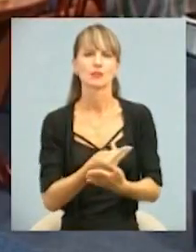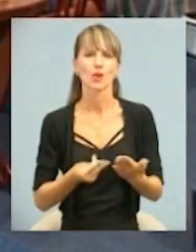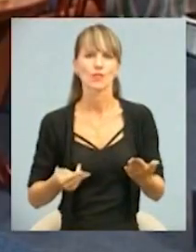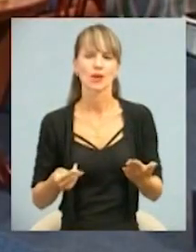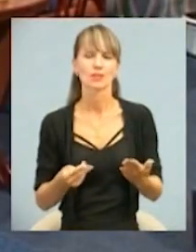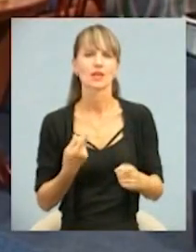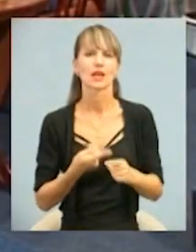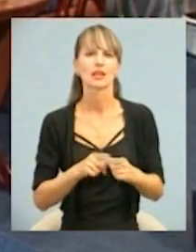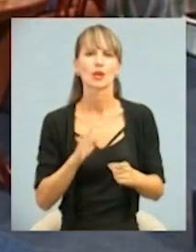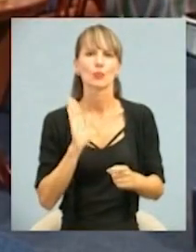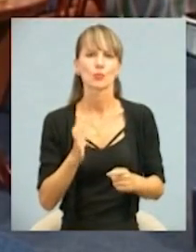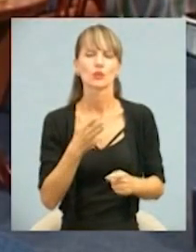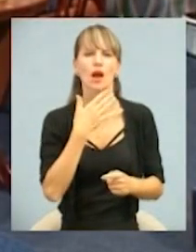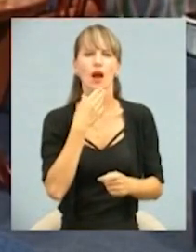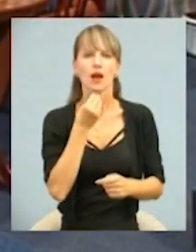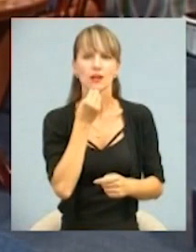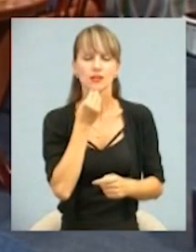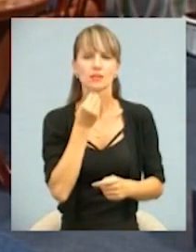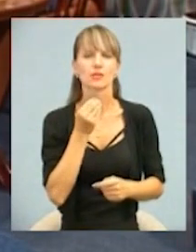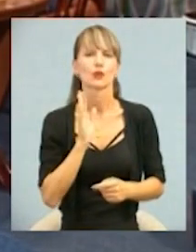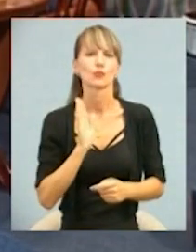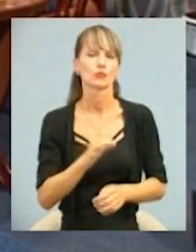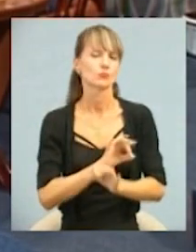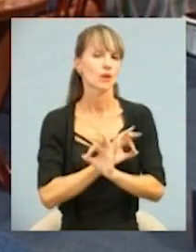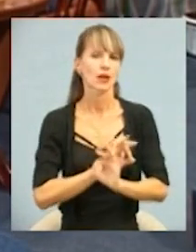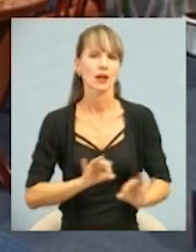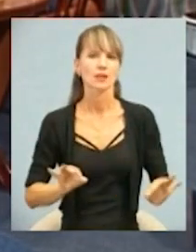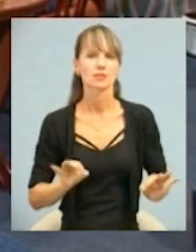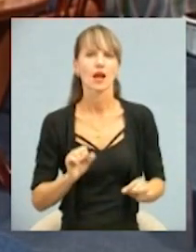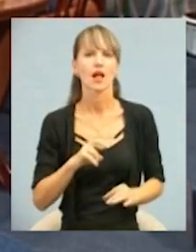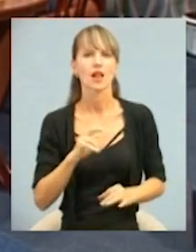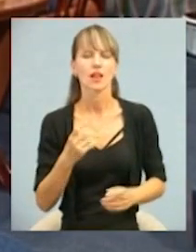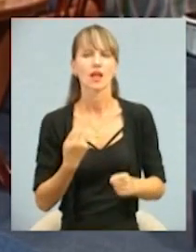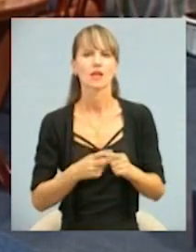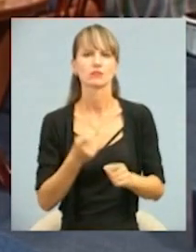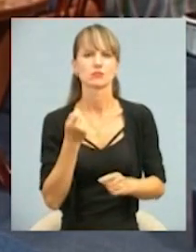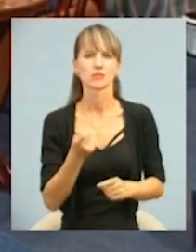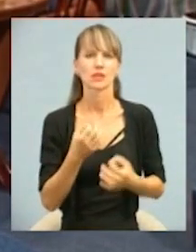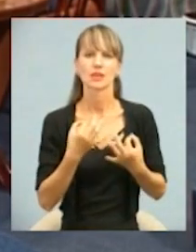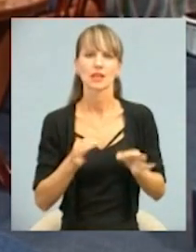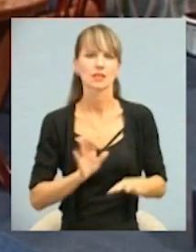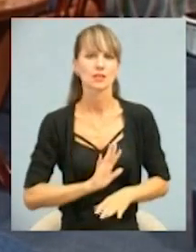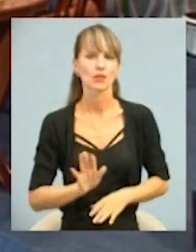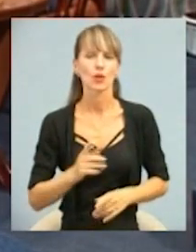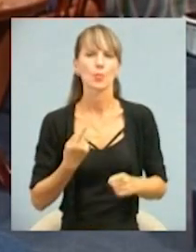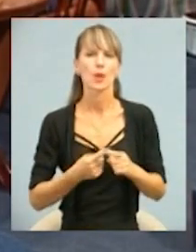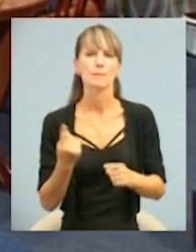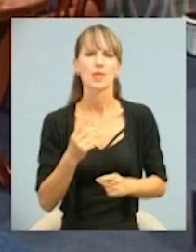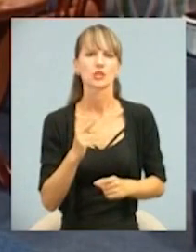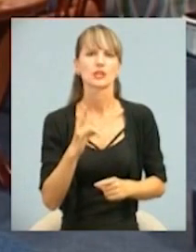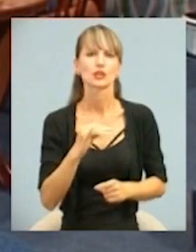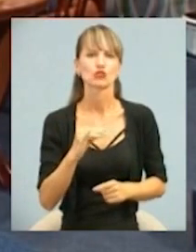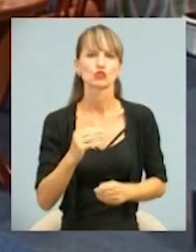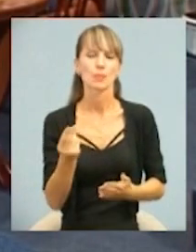Розмалювати його, да, це буде гарно, це буде прекрасно, але це трішки не дозволено. Тож, перш